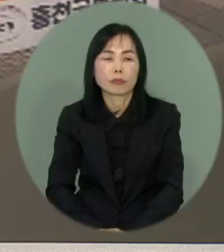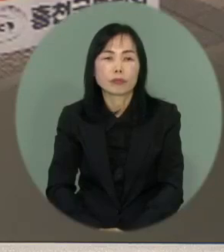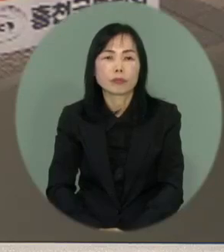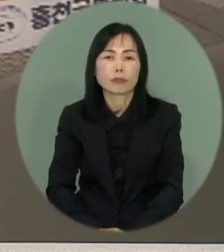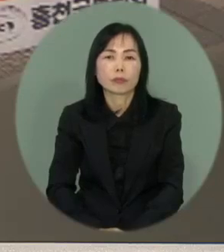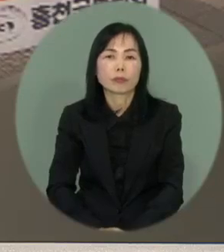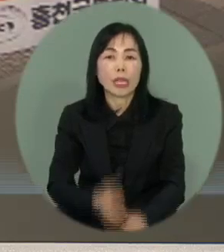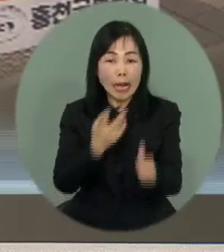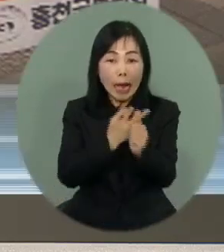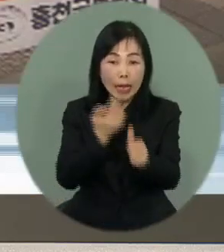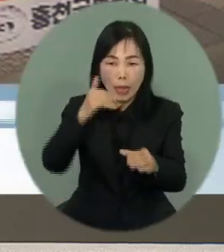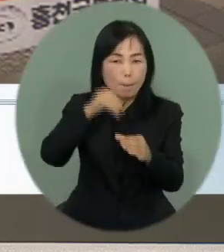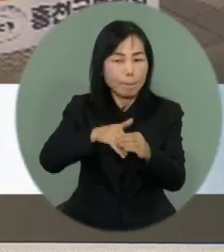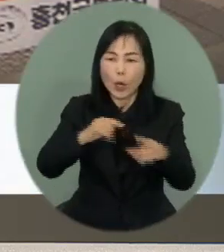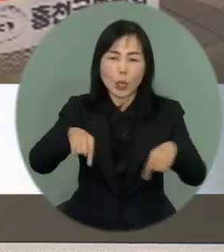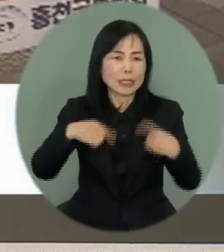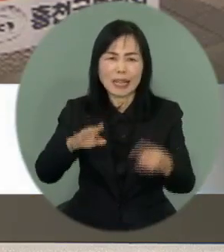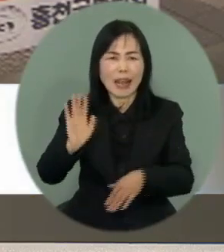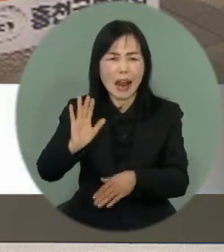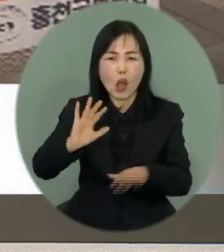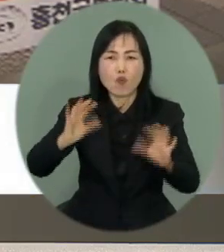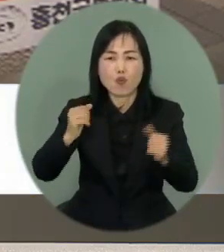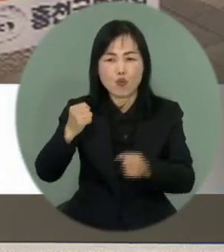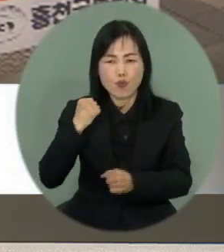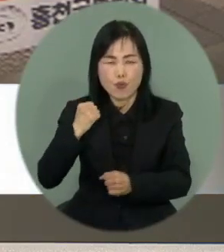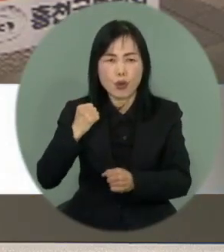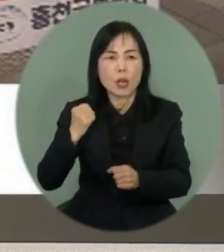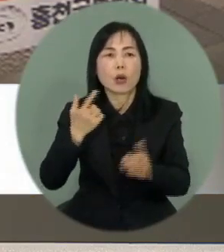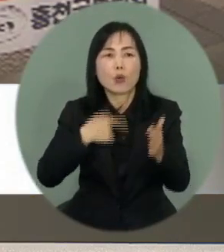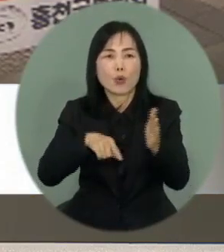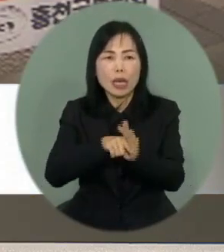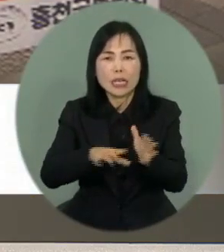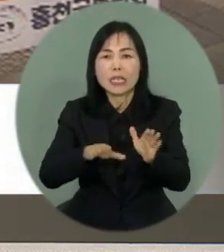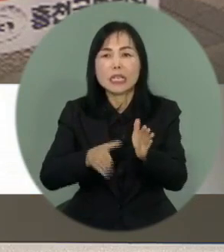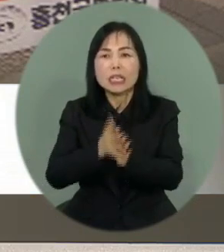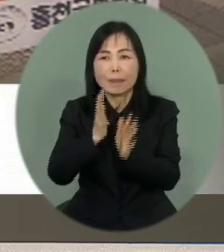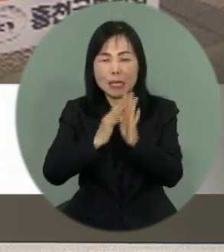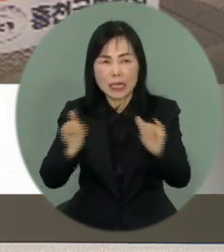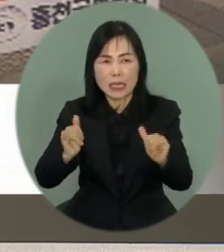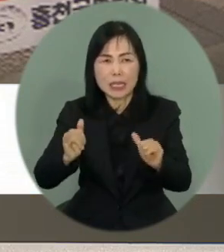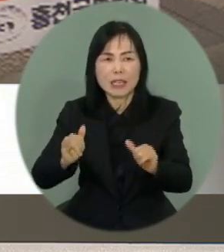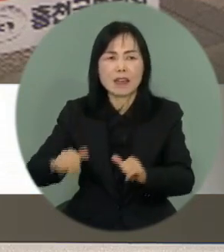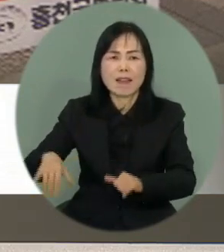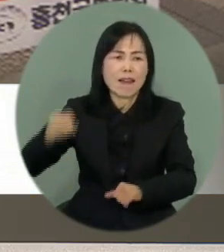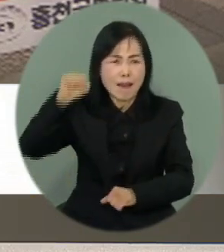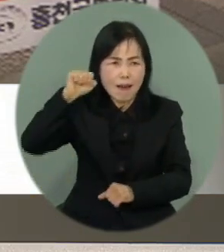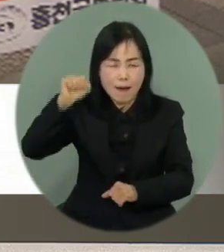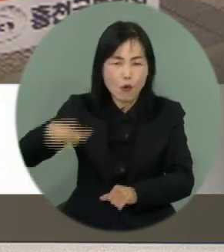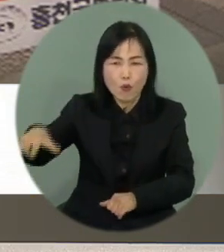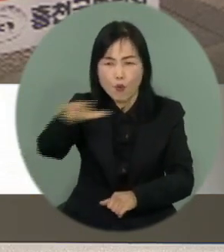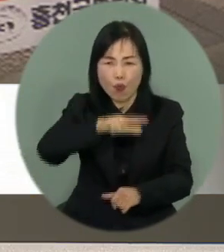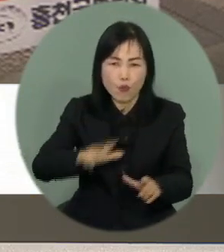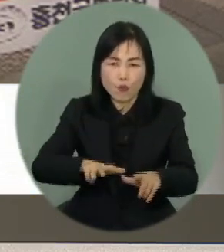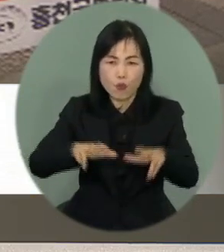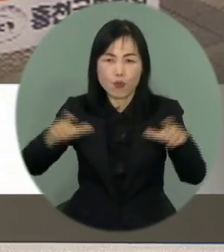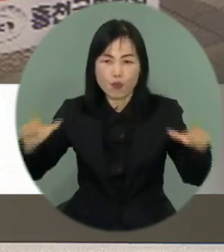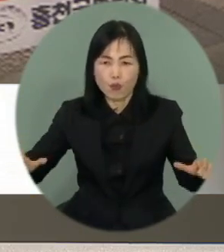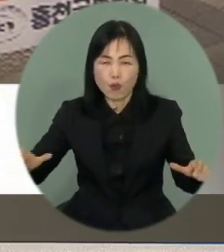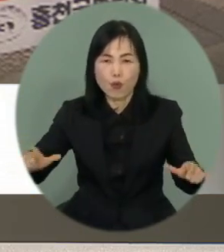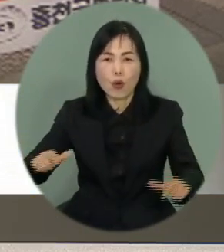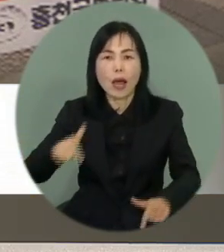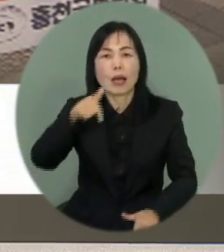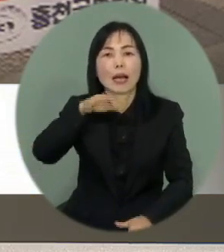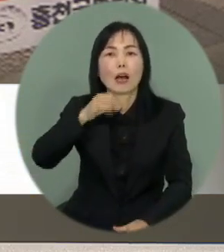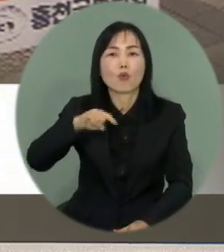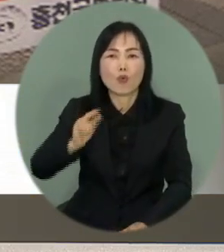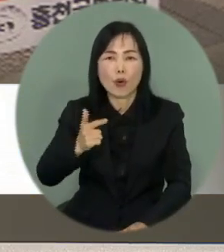탄핵 표결에 참여하지 않은 국민의힘 국회의원들을 향한 시민들의 항의가 전국적으로 확산되고 있습니다. 강원 지역